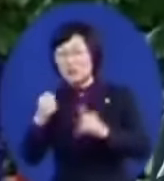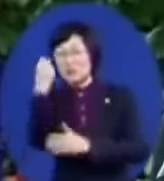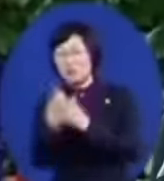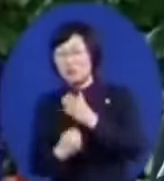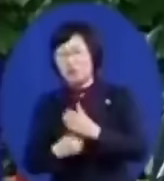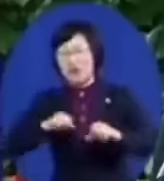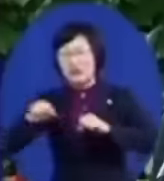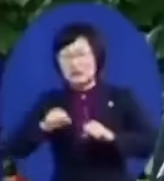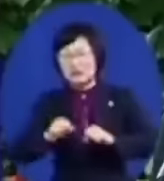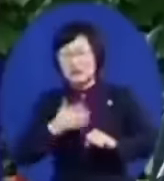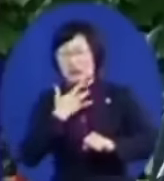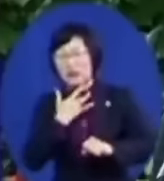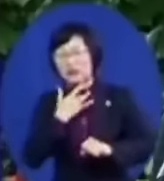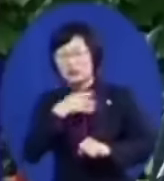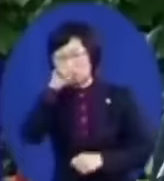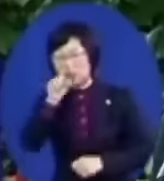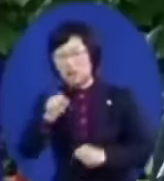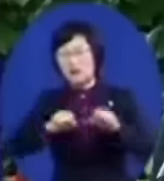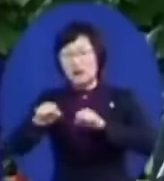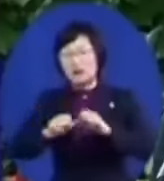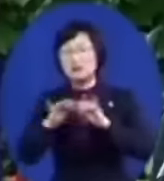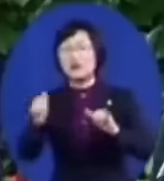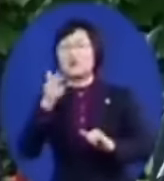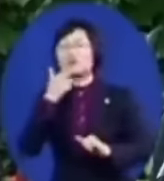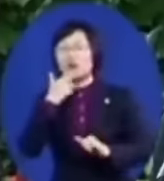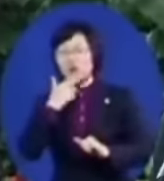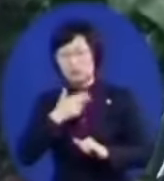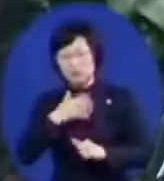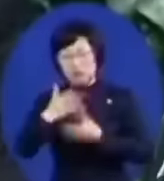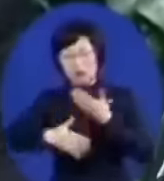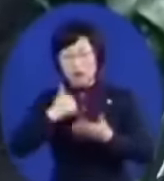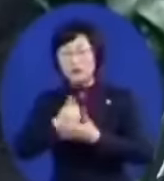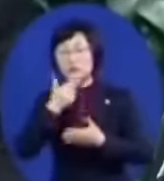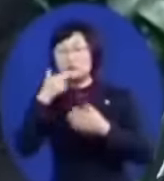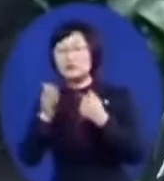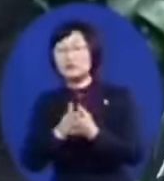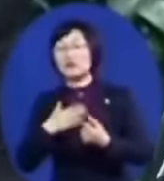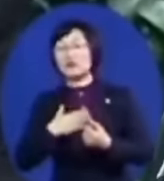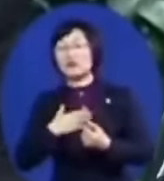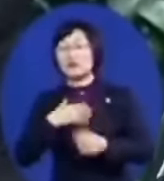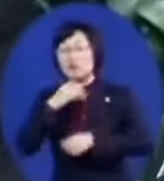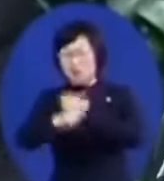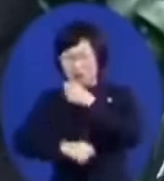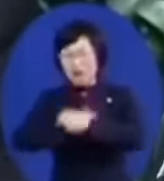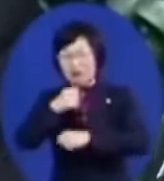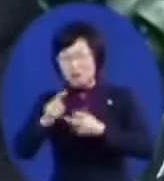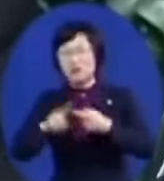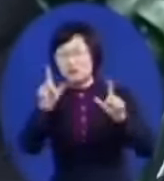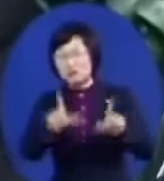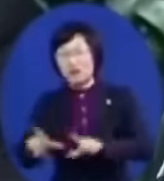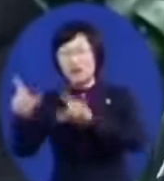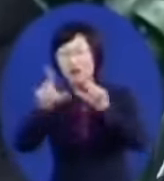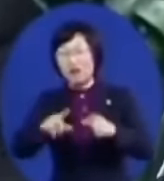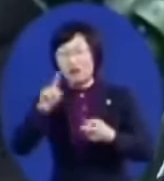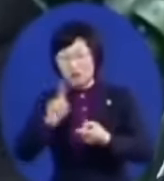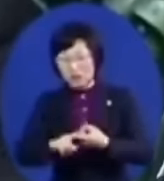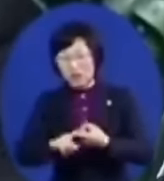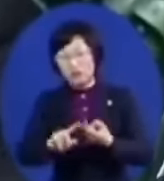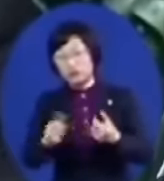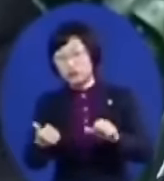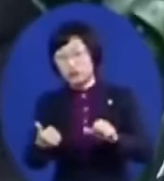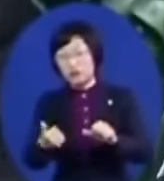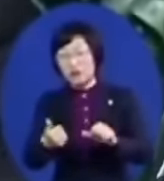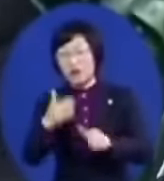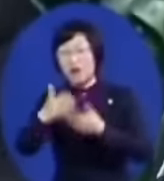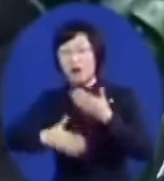행실이 가증하니 선을 행하는 자가 없도다. 하나님이 없으니까 내 마음대로 살다가 간다는 것입니다. 그런데 하나님이